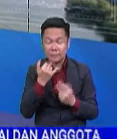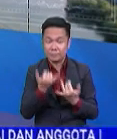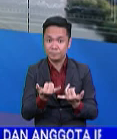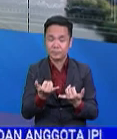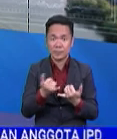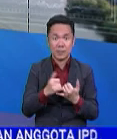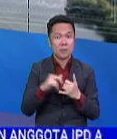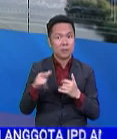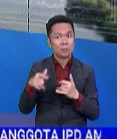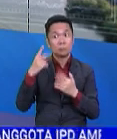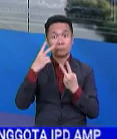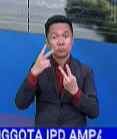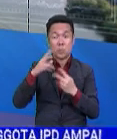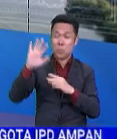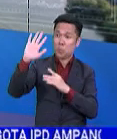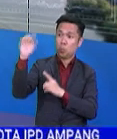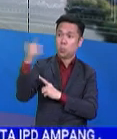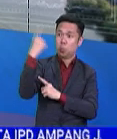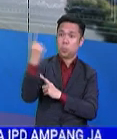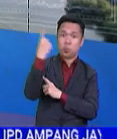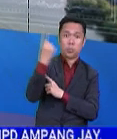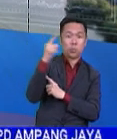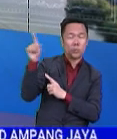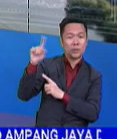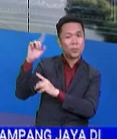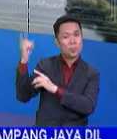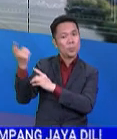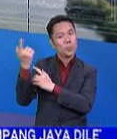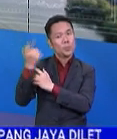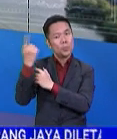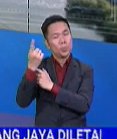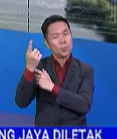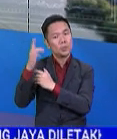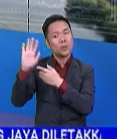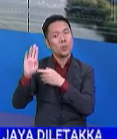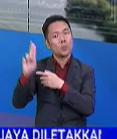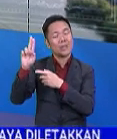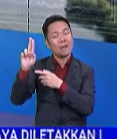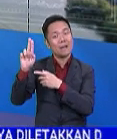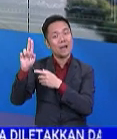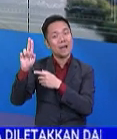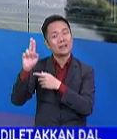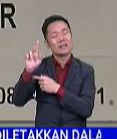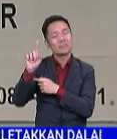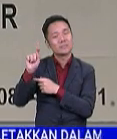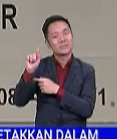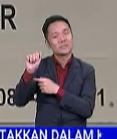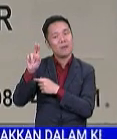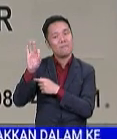mempunyai pengaruh daripada Taufan Ray yang melintasi perairan Utara Sabah